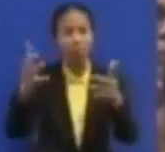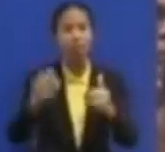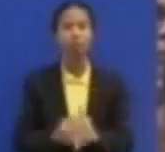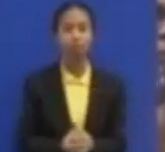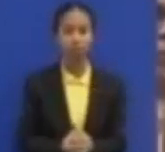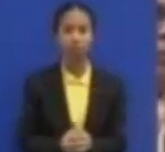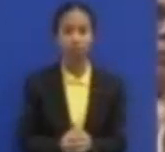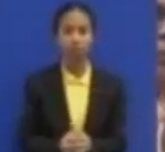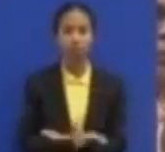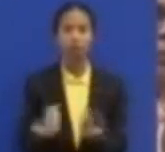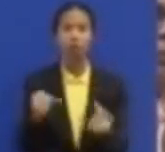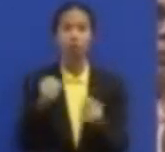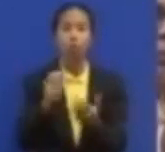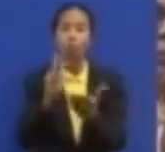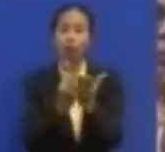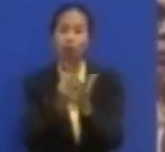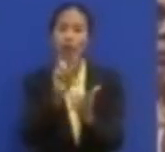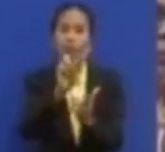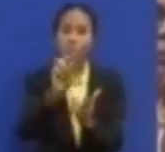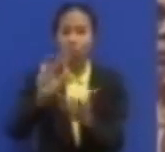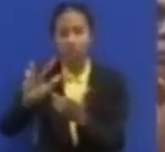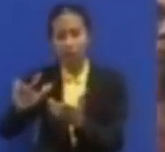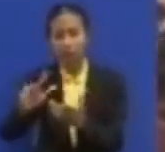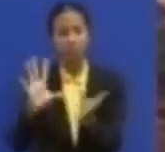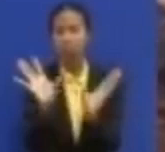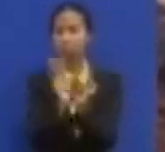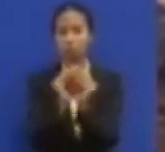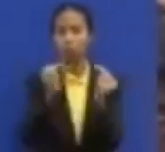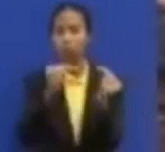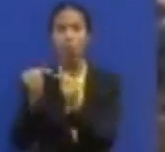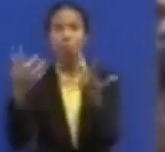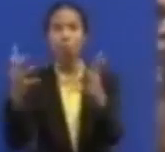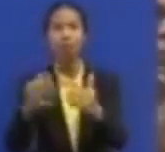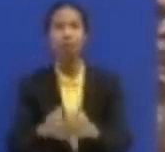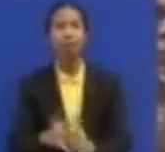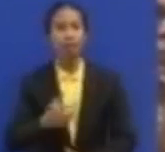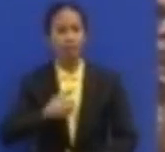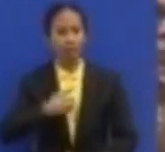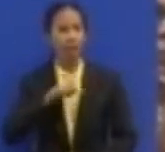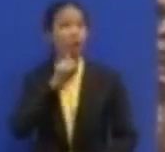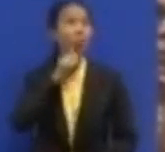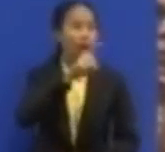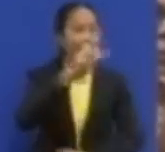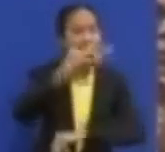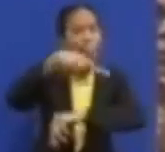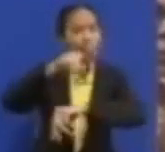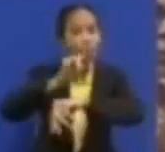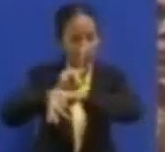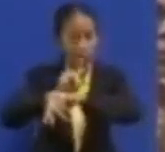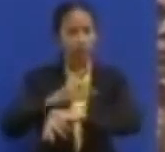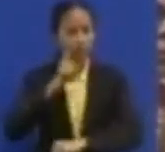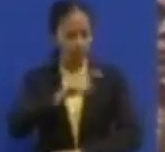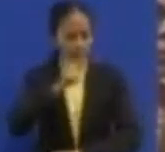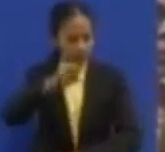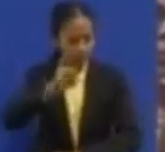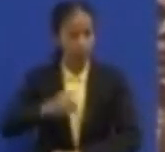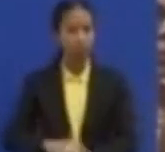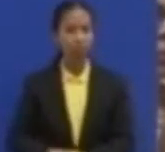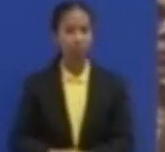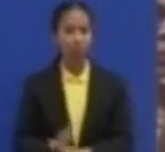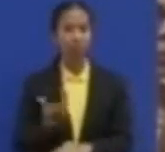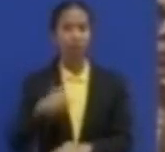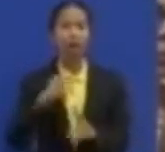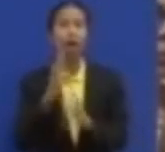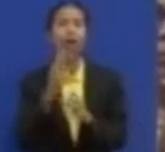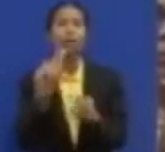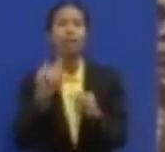ครับวาระที่2วาระที่3จะไม่เกิดขึ้นผมเลยอยากขอความมั่นใจท่านประธานครับด้วยความเคารพท่านผมเรียกท่านประธานว่าคุณพ่อตลอดเวล